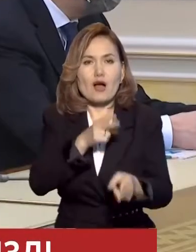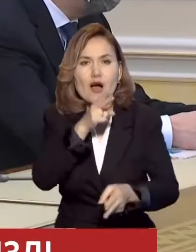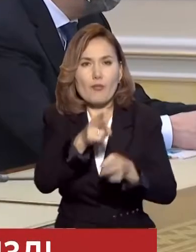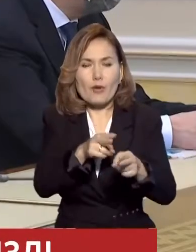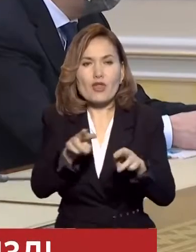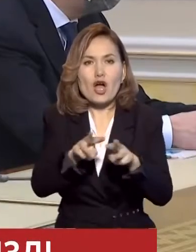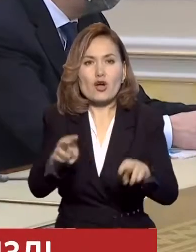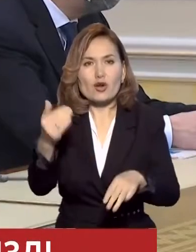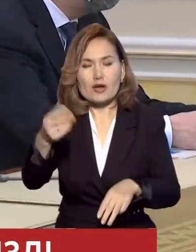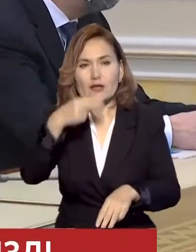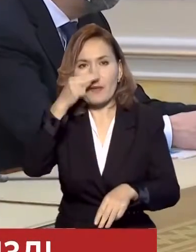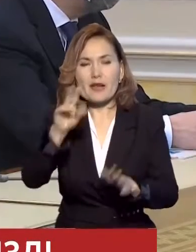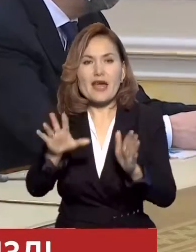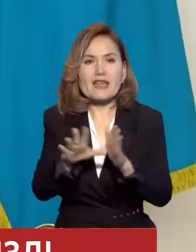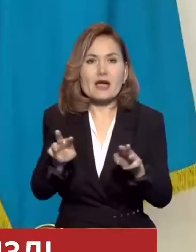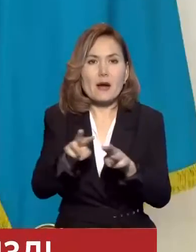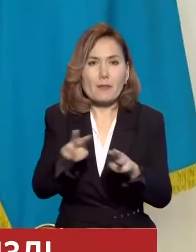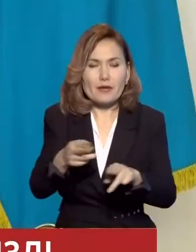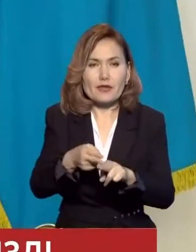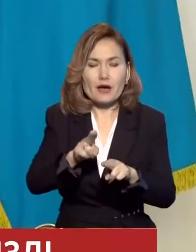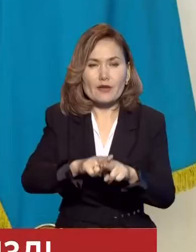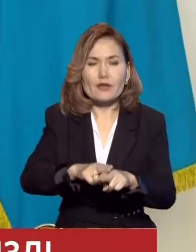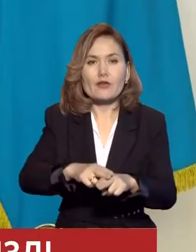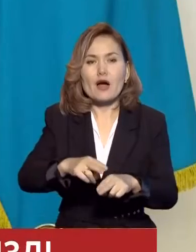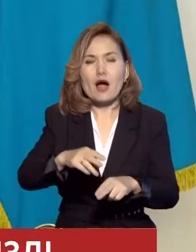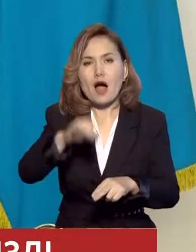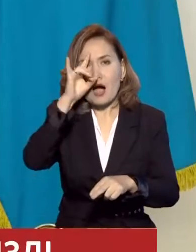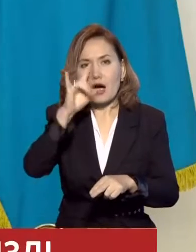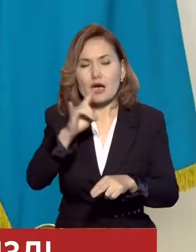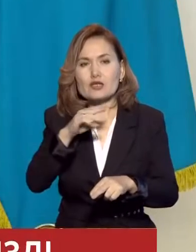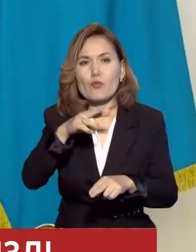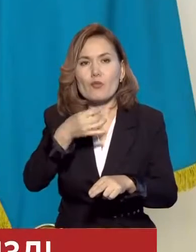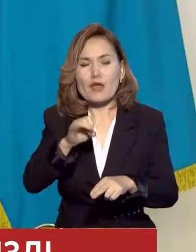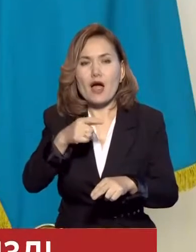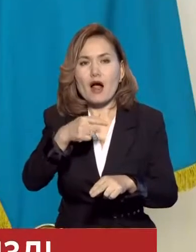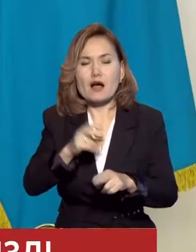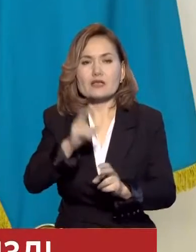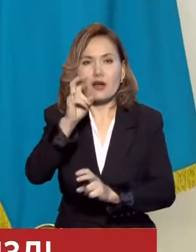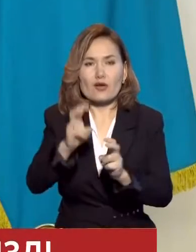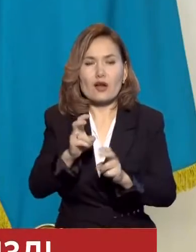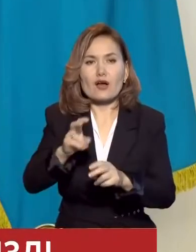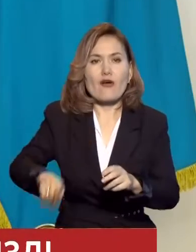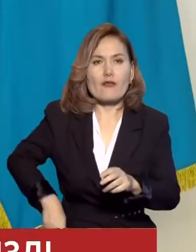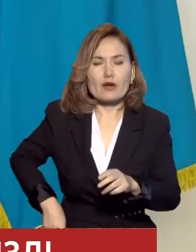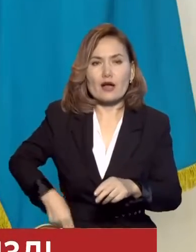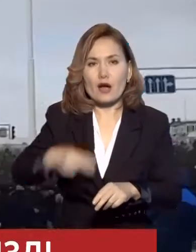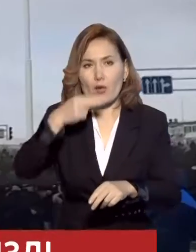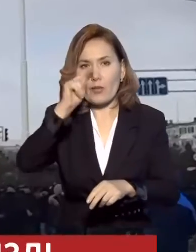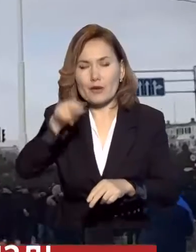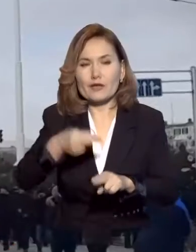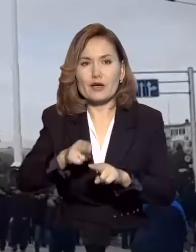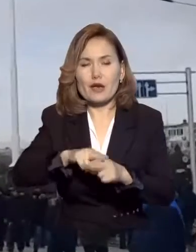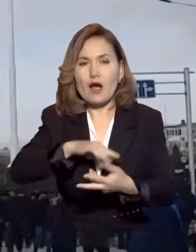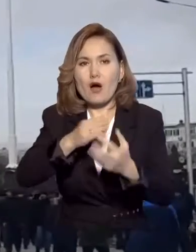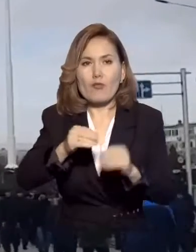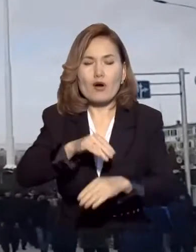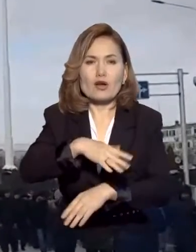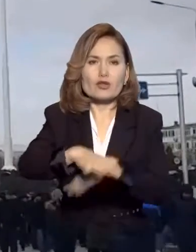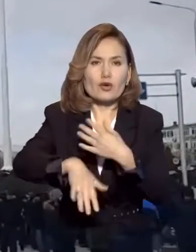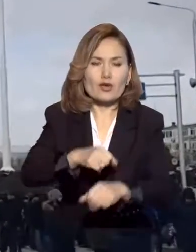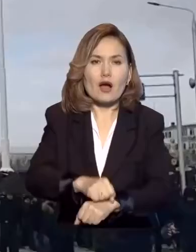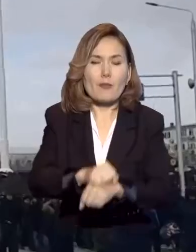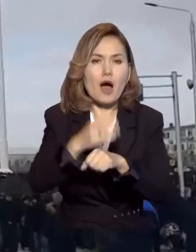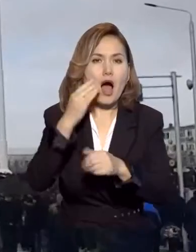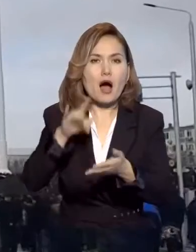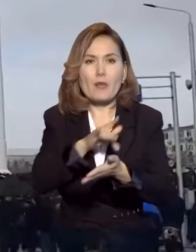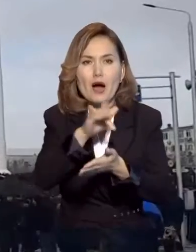ішінде энергетика министрлігі, сосын Қазмұнайгаз бен Қазақпас кәсіпорындары кінәлі деді. Елдегі қоғамдық саяси жағдай күрделі. Алматы